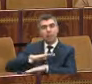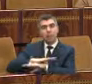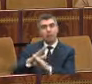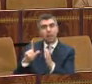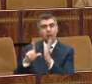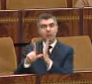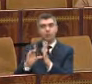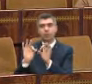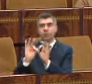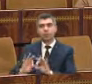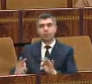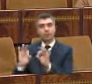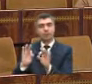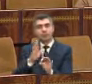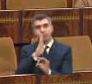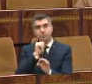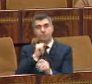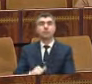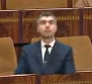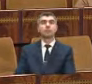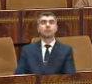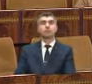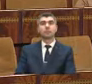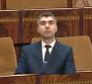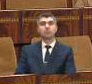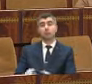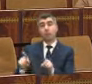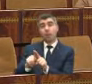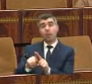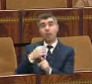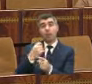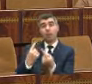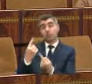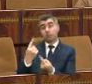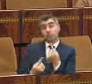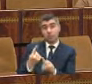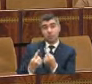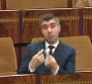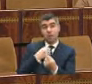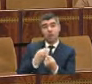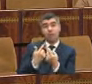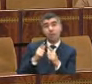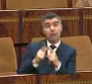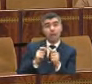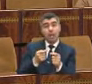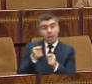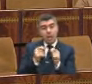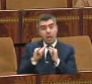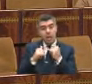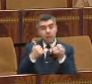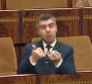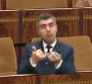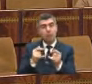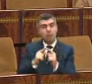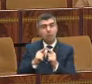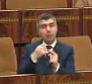الوزير، قمتم بطلب وبملتمس منا بارسال لجنه وطنيه لمراقبه مقلع الرمال